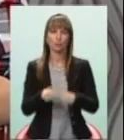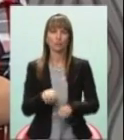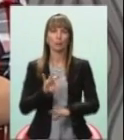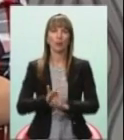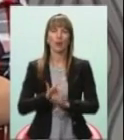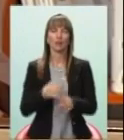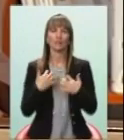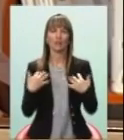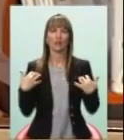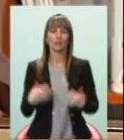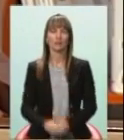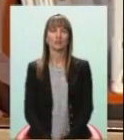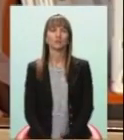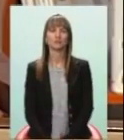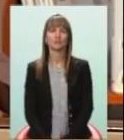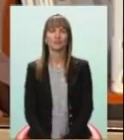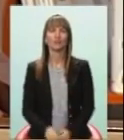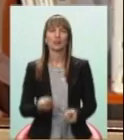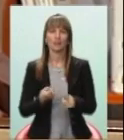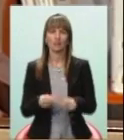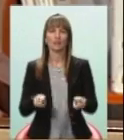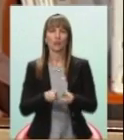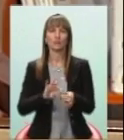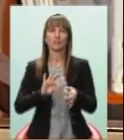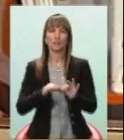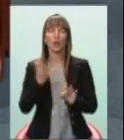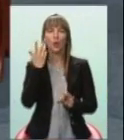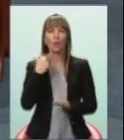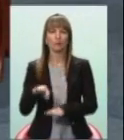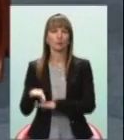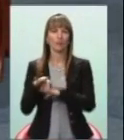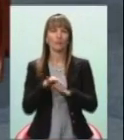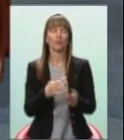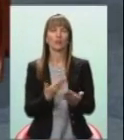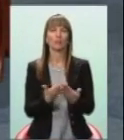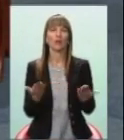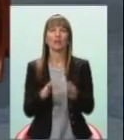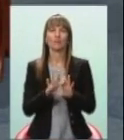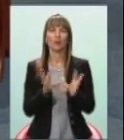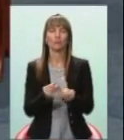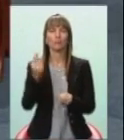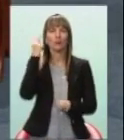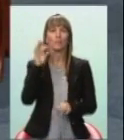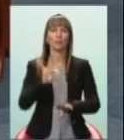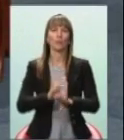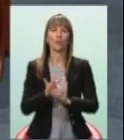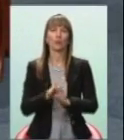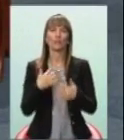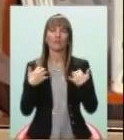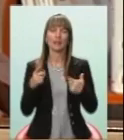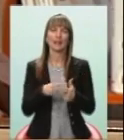тварини. Це також дуже складно. Коли приводять, наприклад, як взагалі зрозуміти, чи хвора тваринка, чи